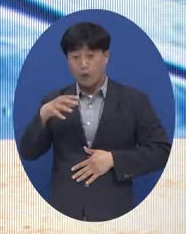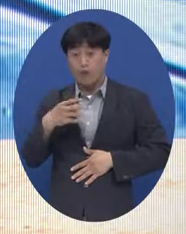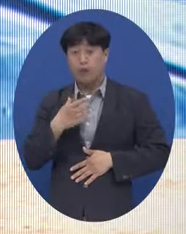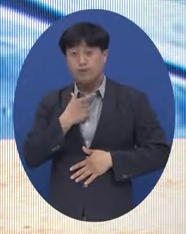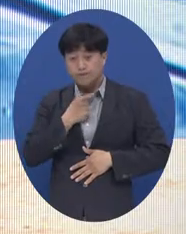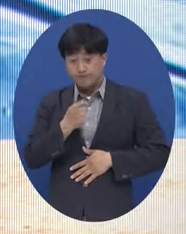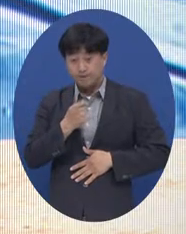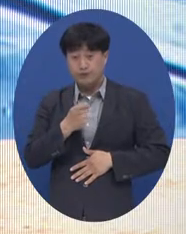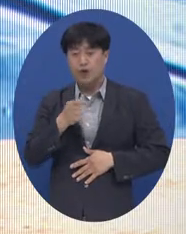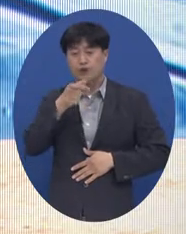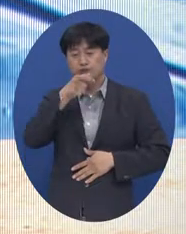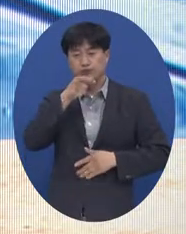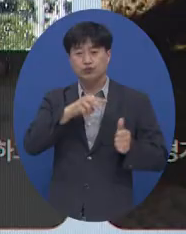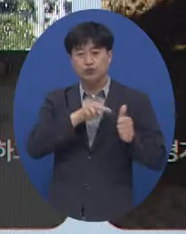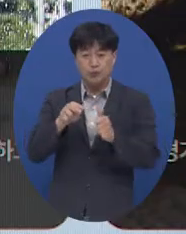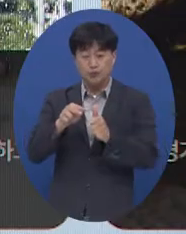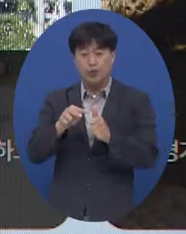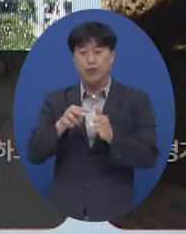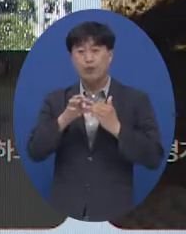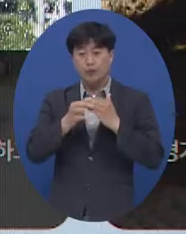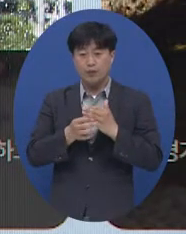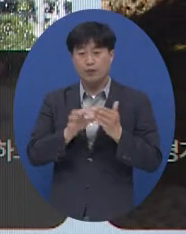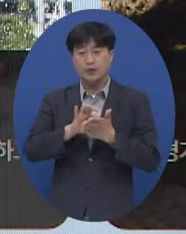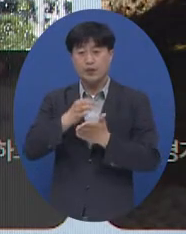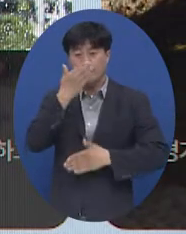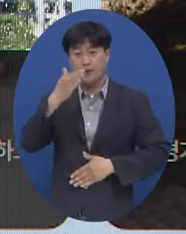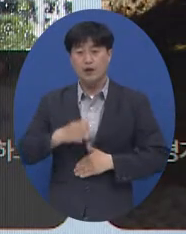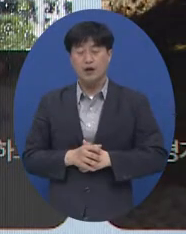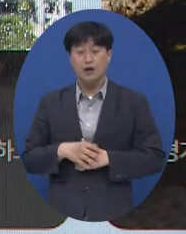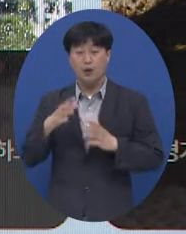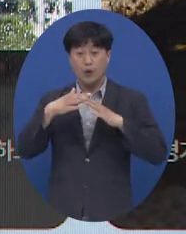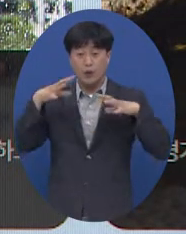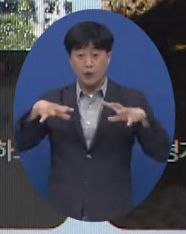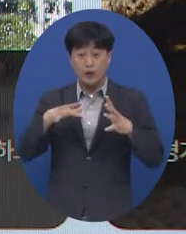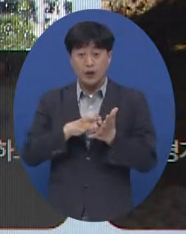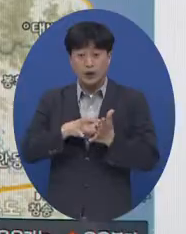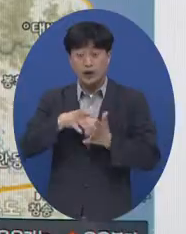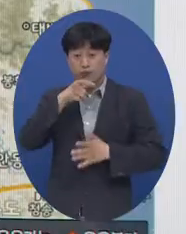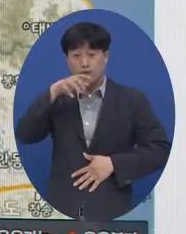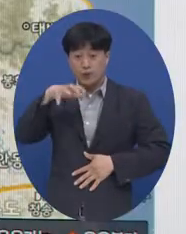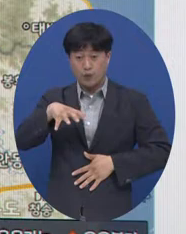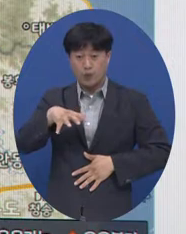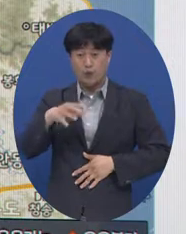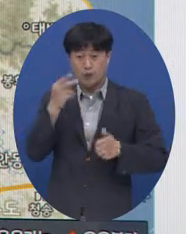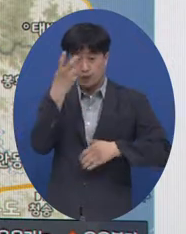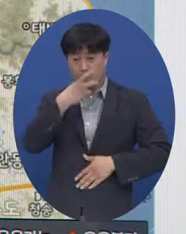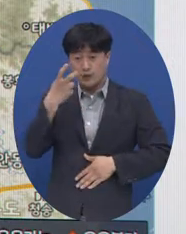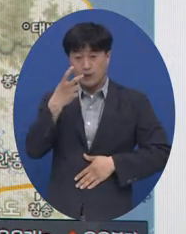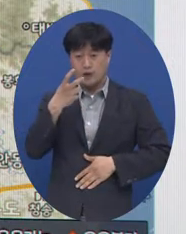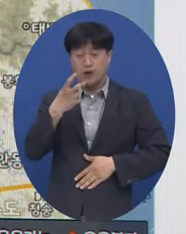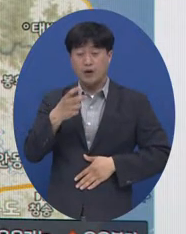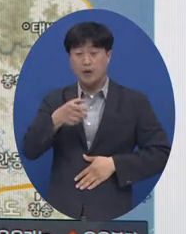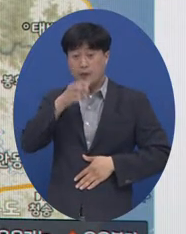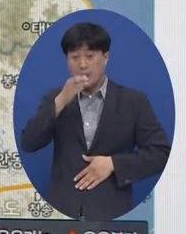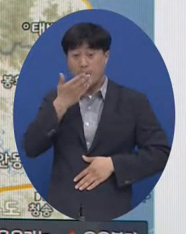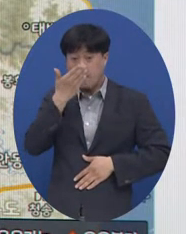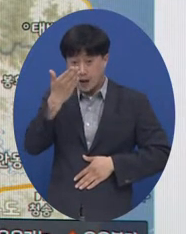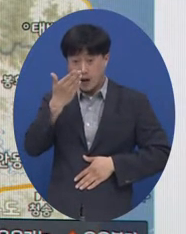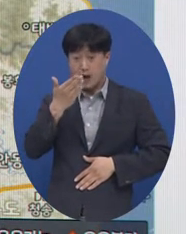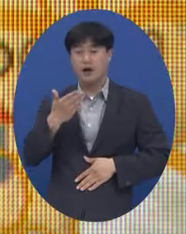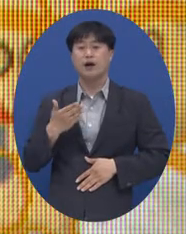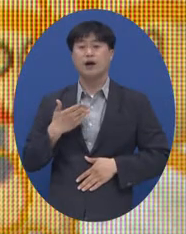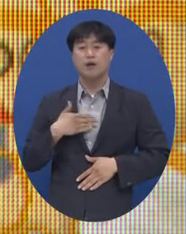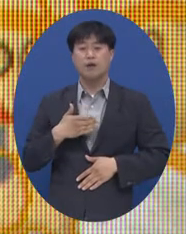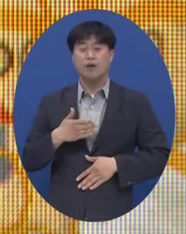싶다면 경기도 물정보 시스템 누리집을 이용하면 됩니다. 우리 동네 약수터 코너에서 검색하면 음영 가능 여부를 알수